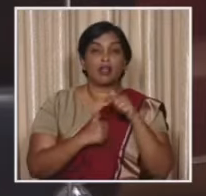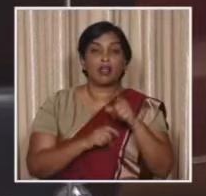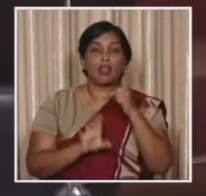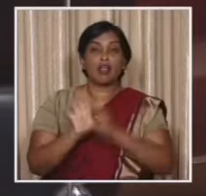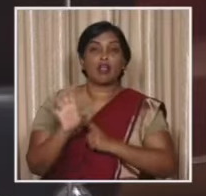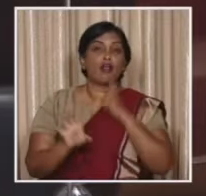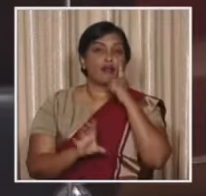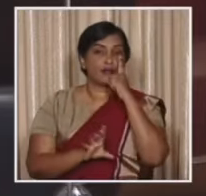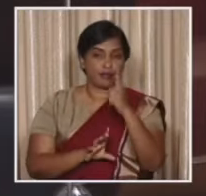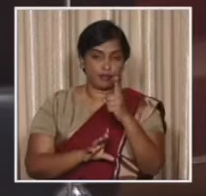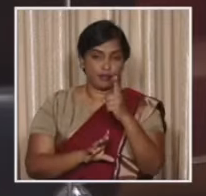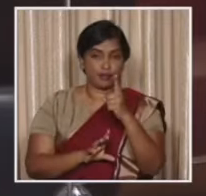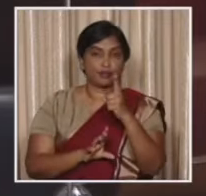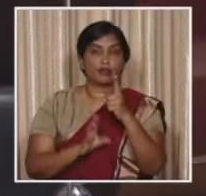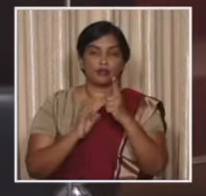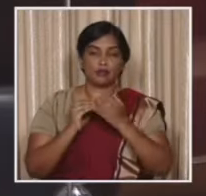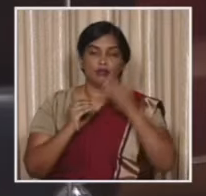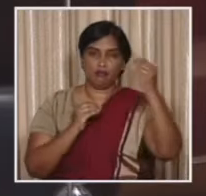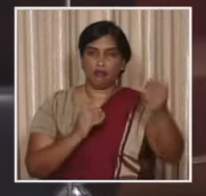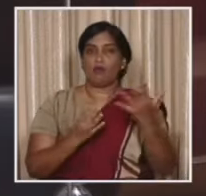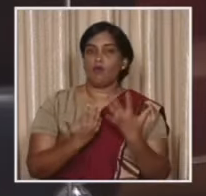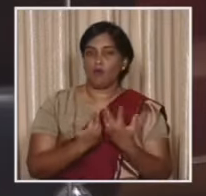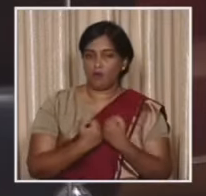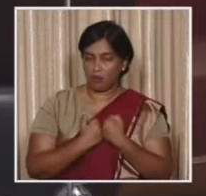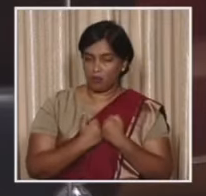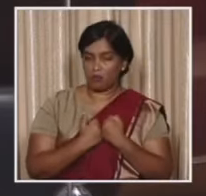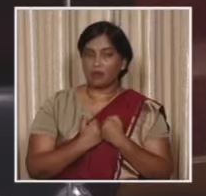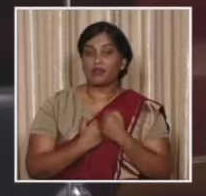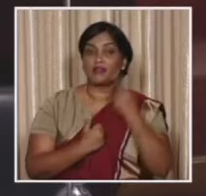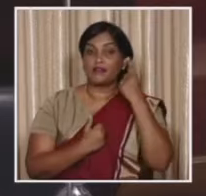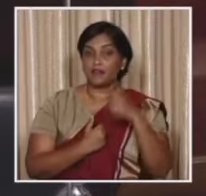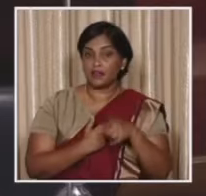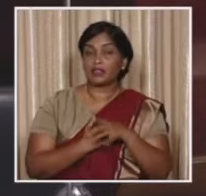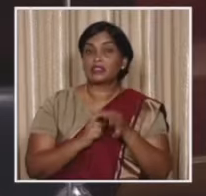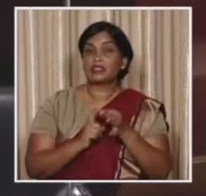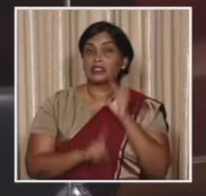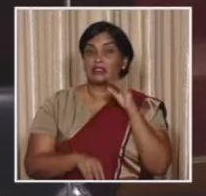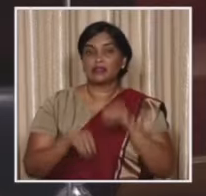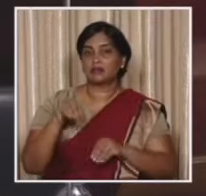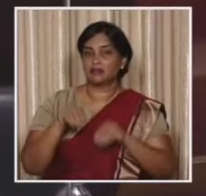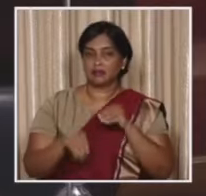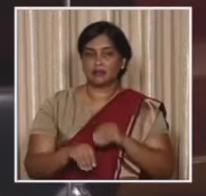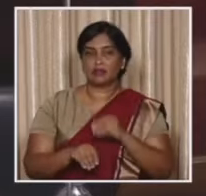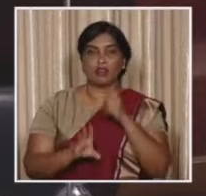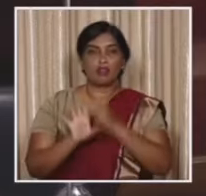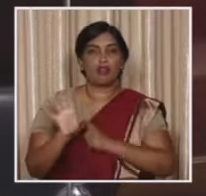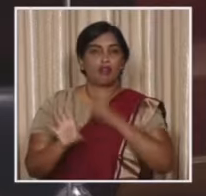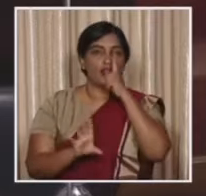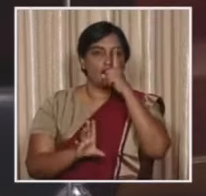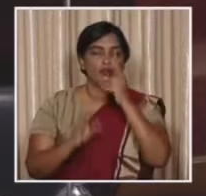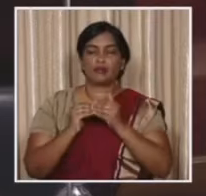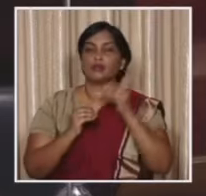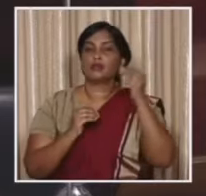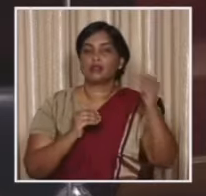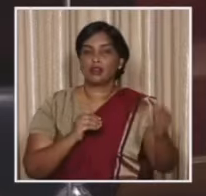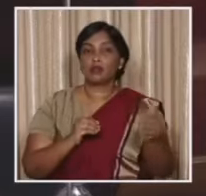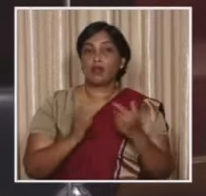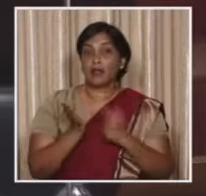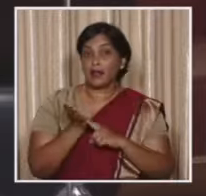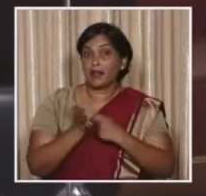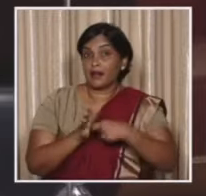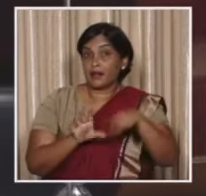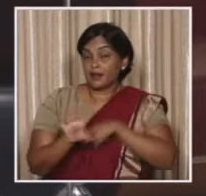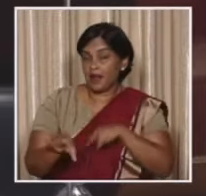අවුරුද්දක් අපිට ඕන. එම නිසා මේ ජනාධිපතිවරණය අවුරුද්දකින් කල් දාන්න කියලා